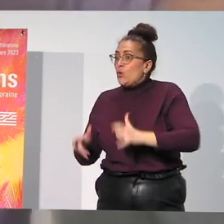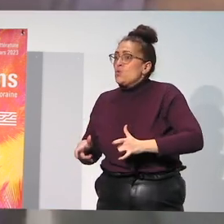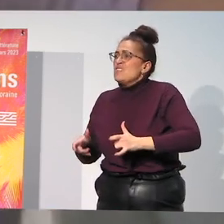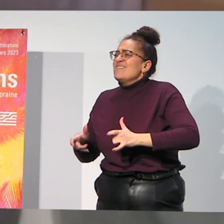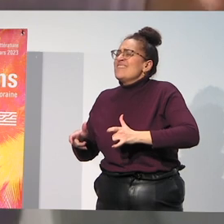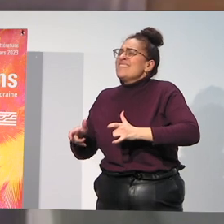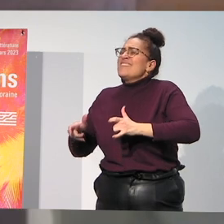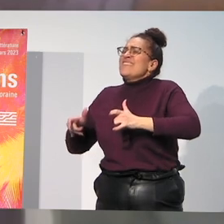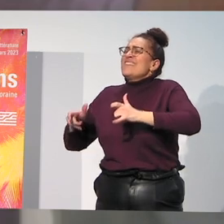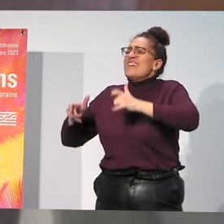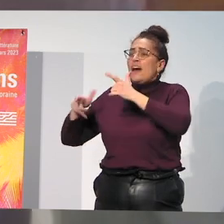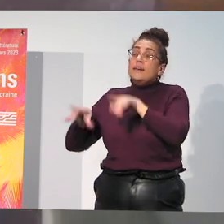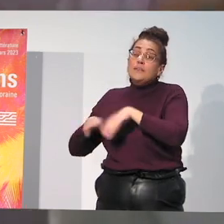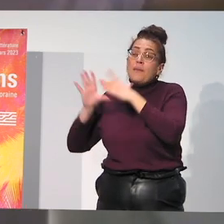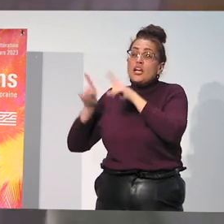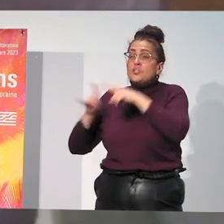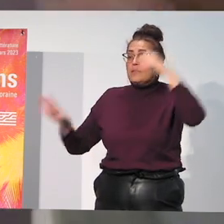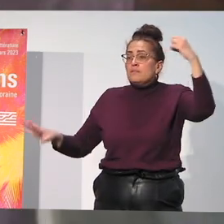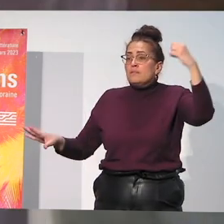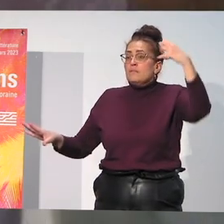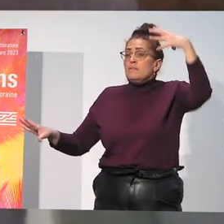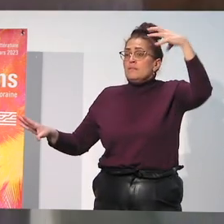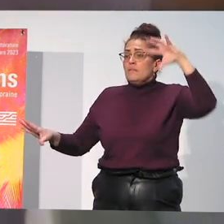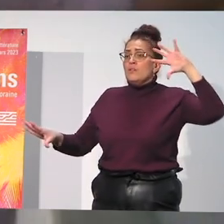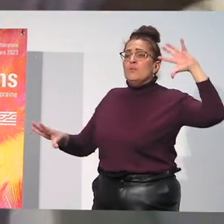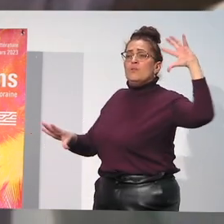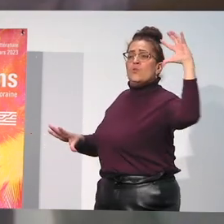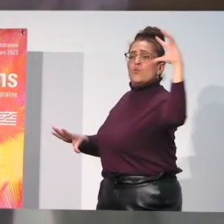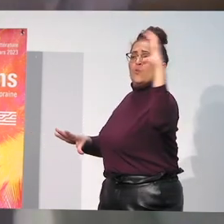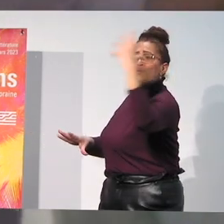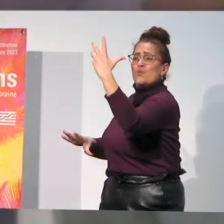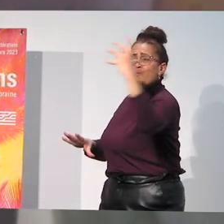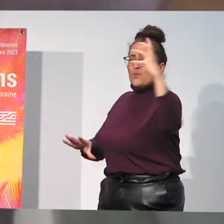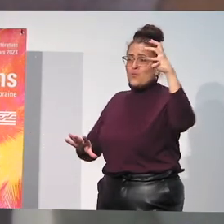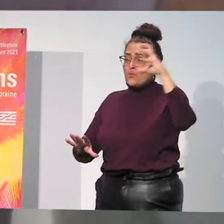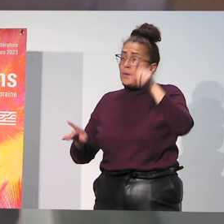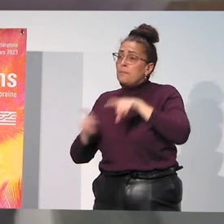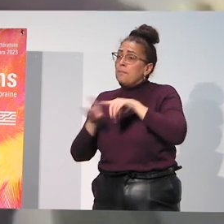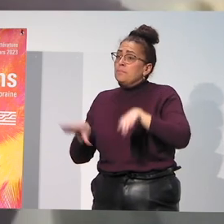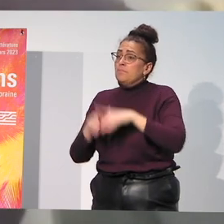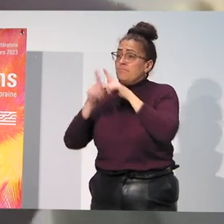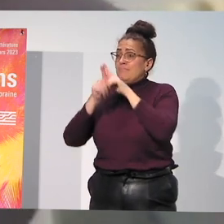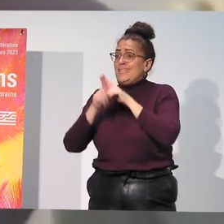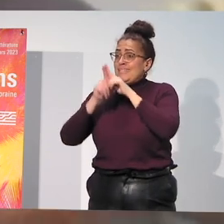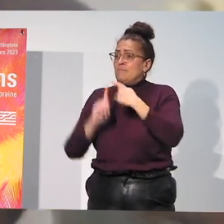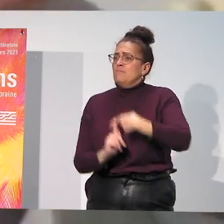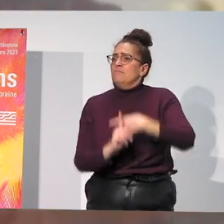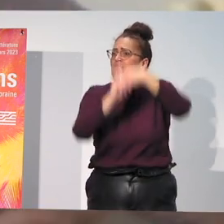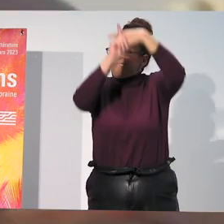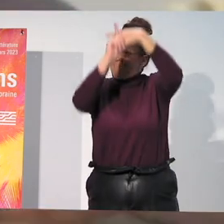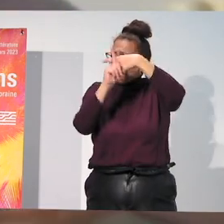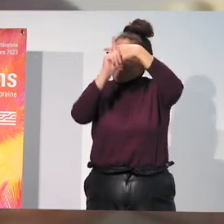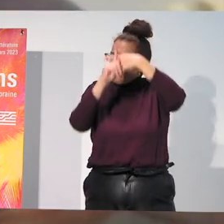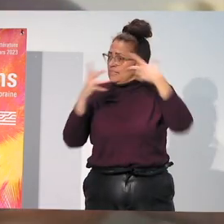plus large, tellement plus vaste, tellement plus grande, qui ressemble à un clocher d'une cathédrale. Et ça, c'est ce que le lecteur